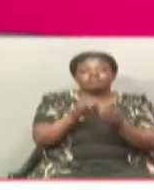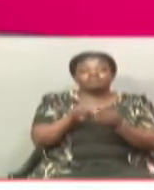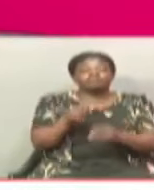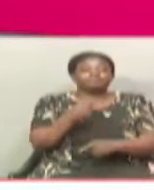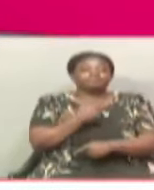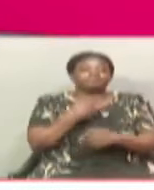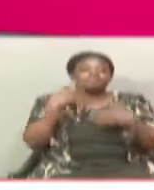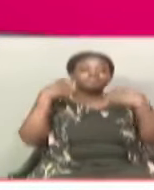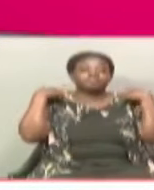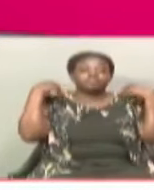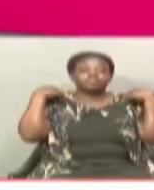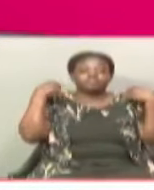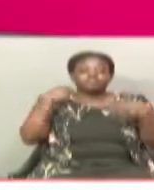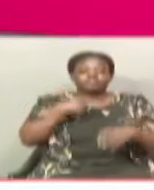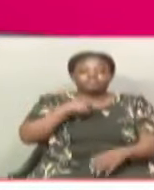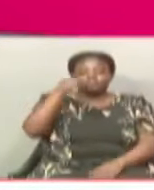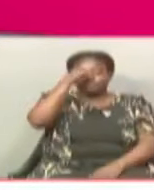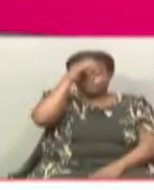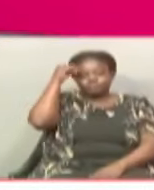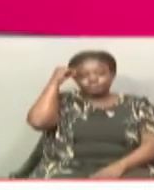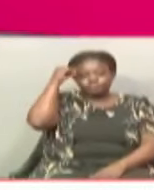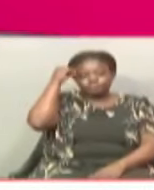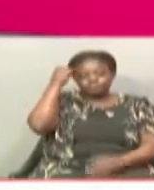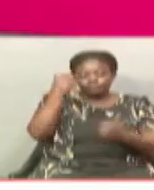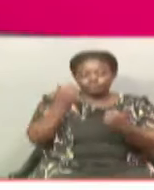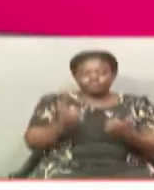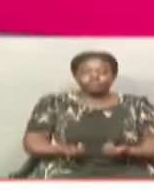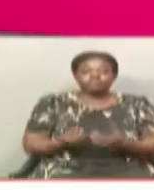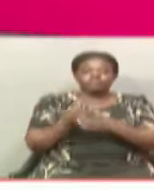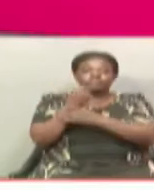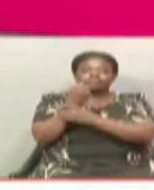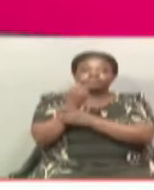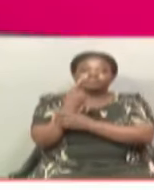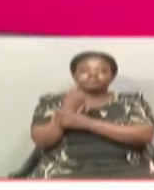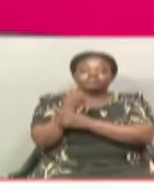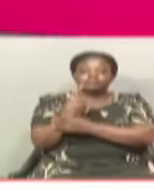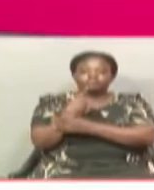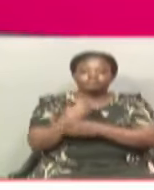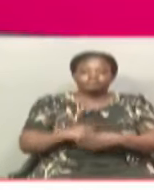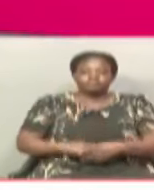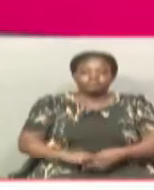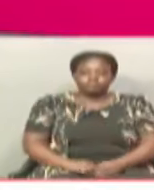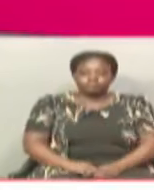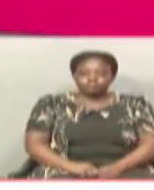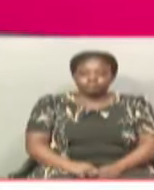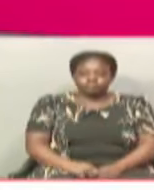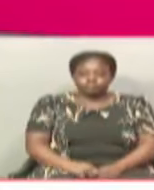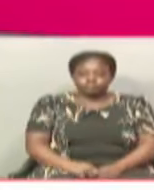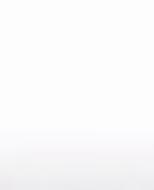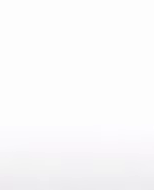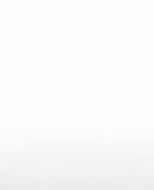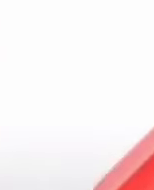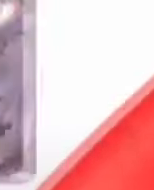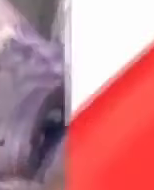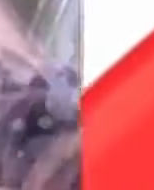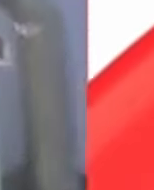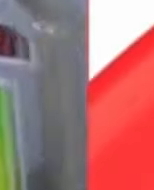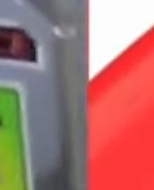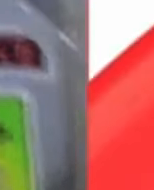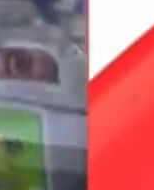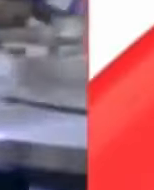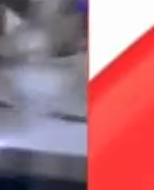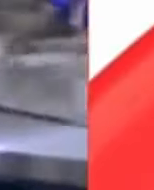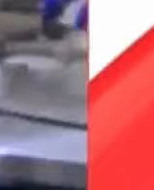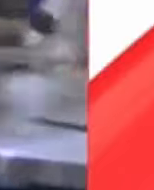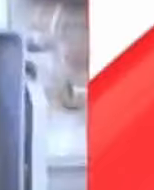mebo mulungi kali yatusoke tulabe ebikulu ebikoza golunaku olwaleero n'oluvannyuma tukomewo n'agataliiko nfuufu mu bujjuvu Ebikulu